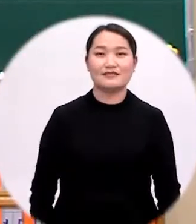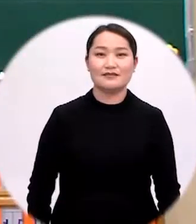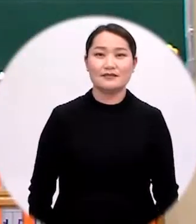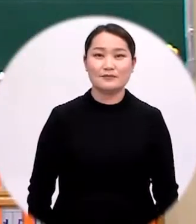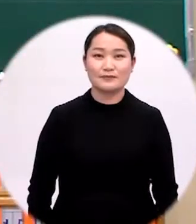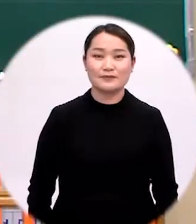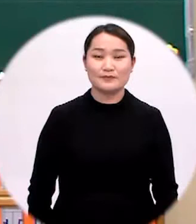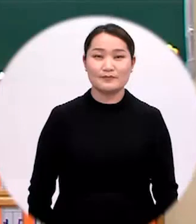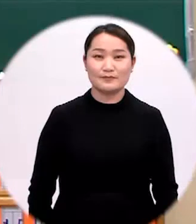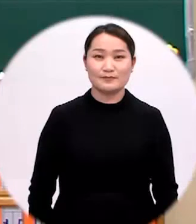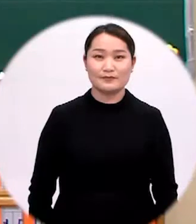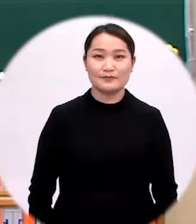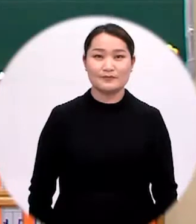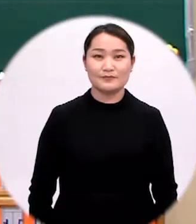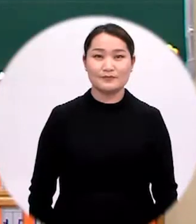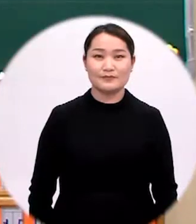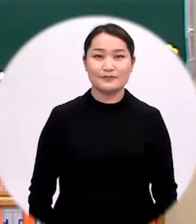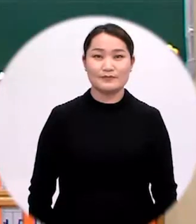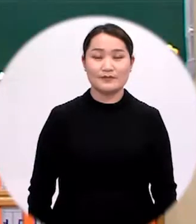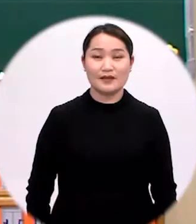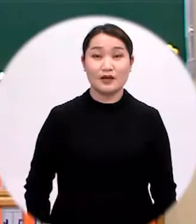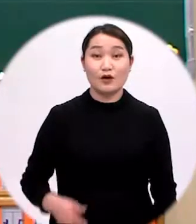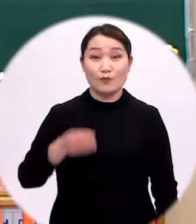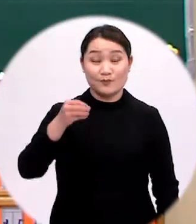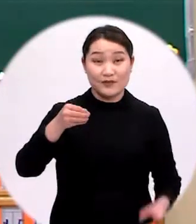За. Үүнийг асгахгүй хийхийн тулд багш